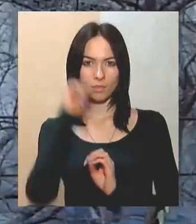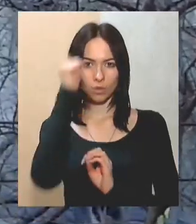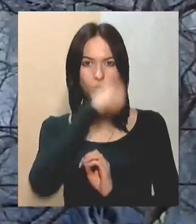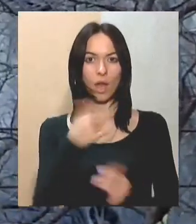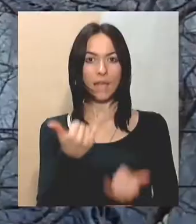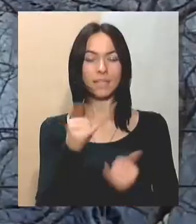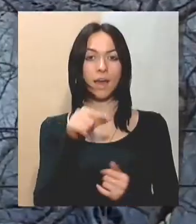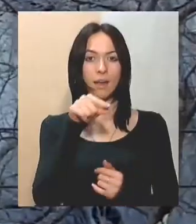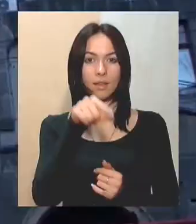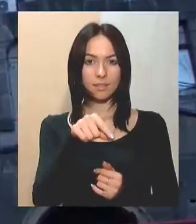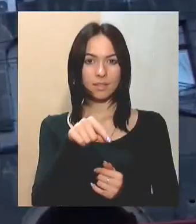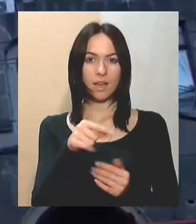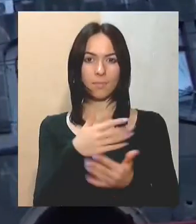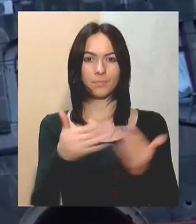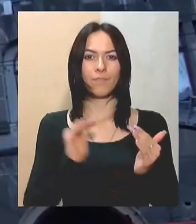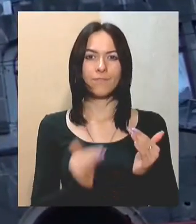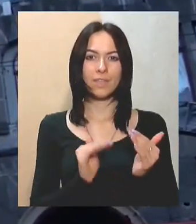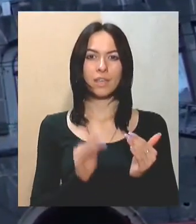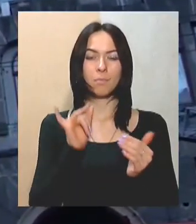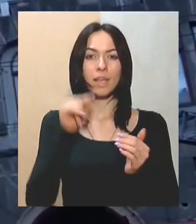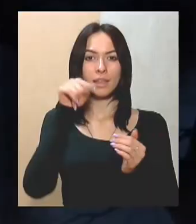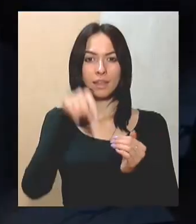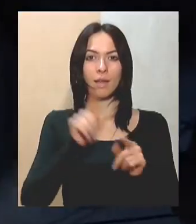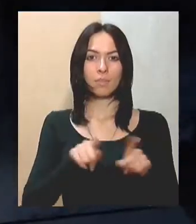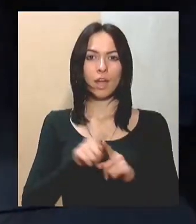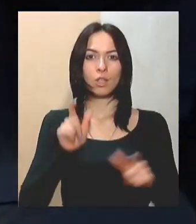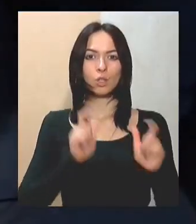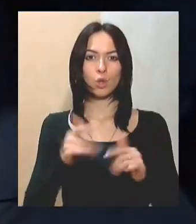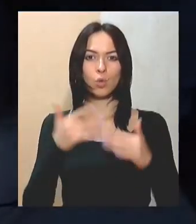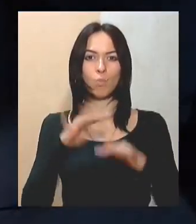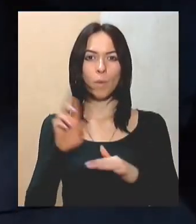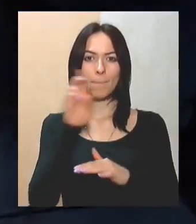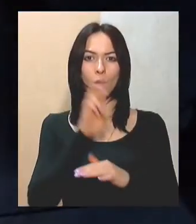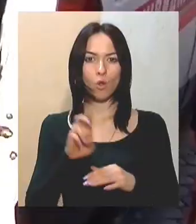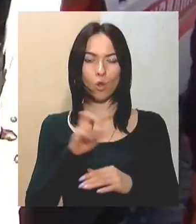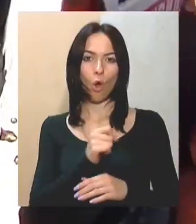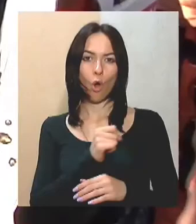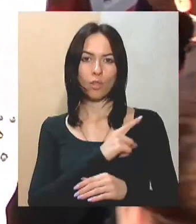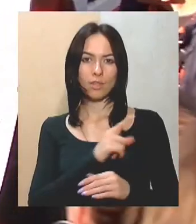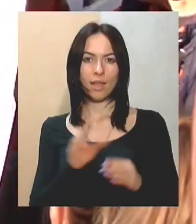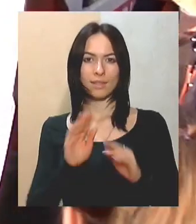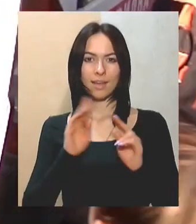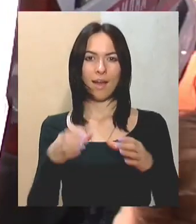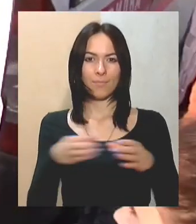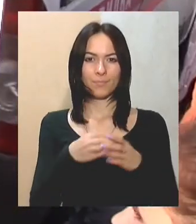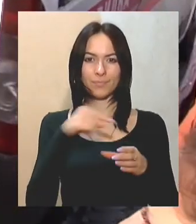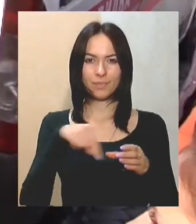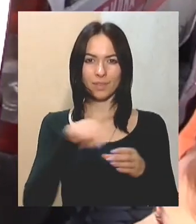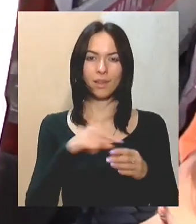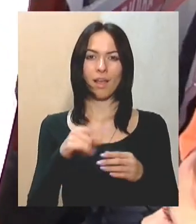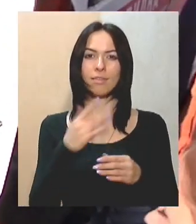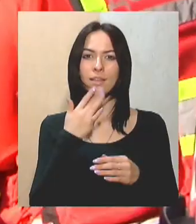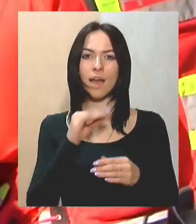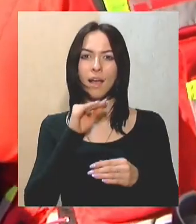розташована низка фірм та установ. Серед них – Інститут морської біології, Одеська філія Інституту археології Національної академії наук України